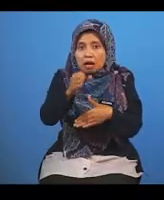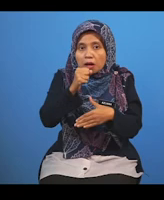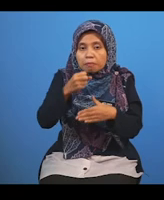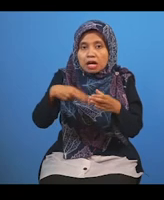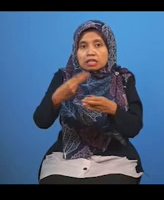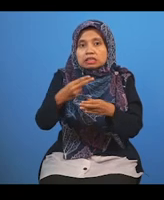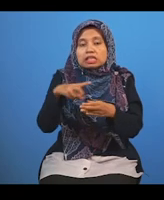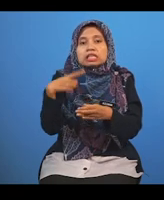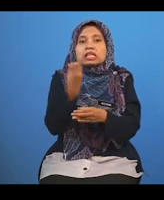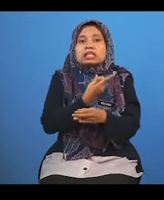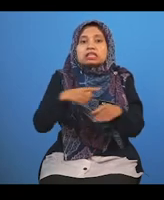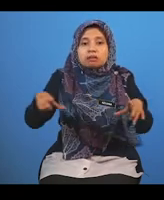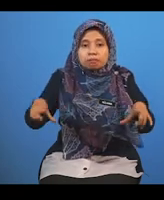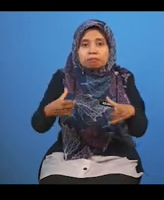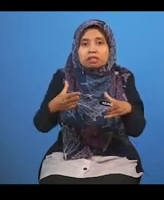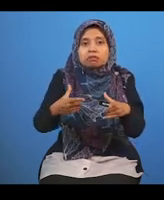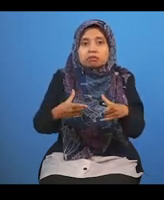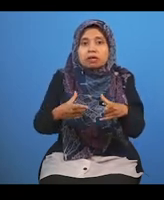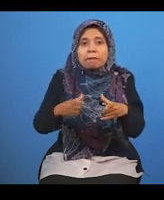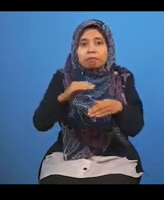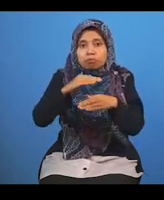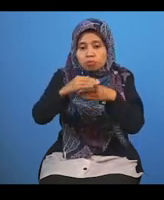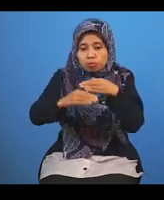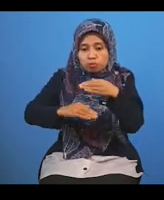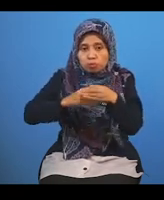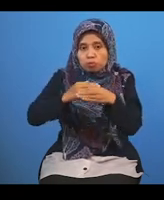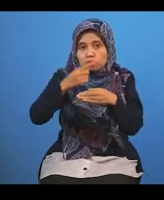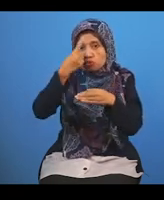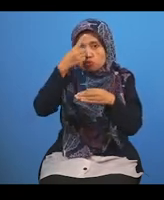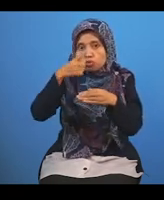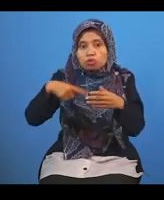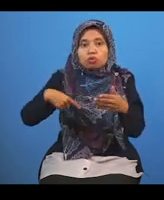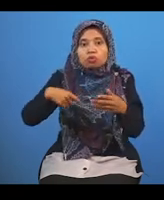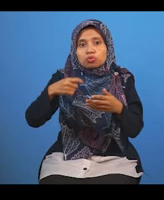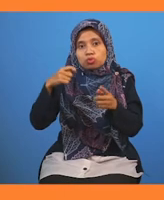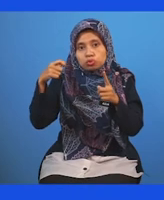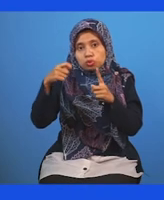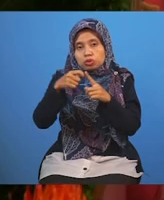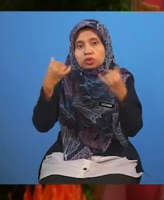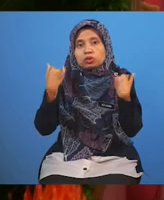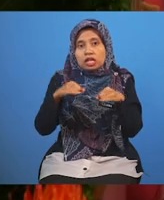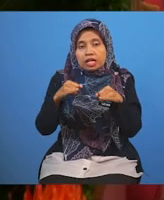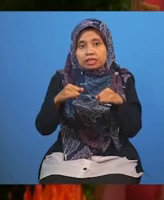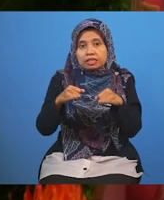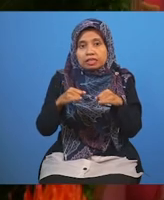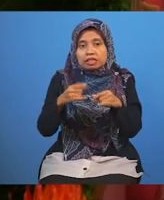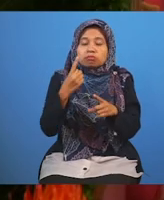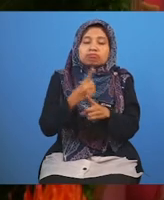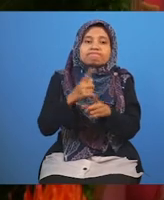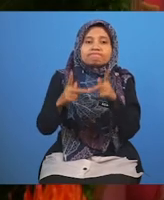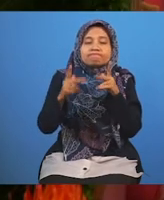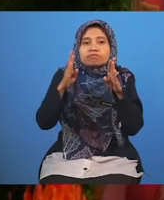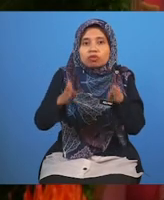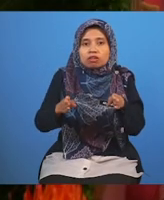menuai, kita perlu melakukan pembungkusan bagi tujuan jualan. Benarlah kata